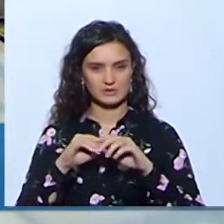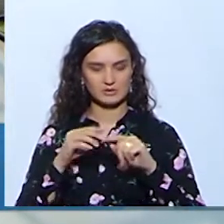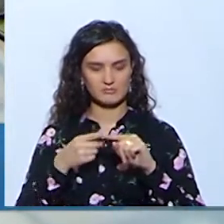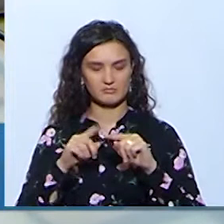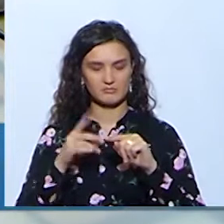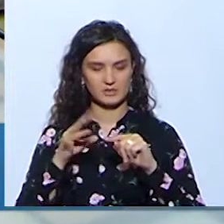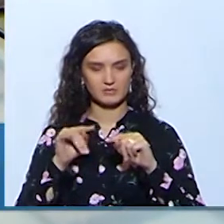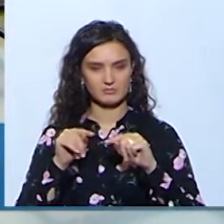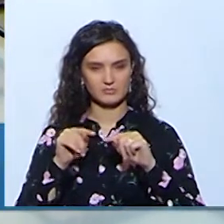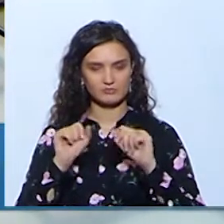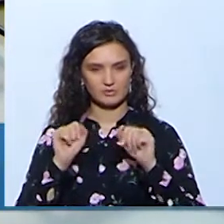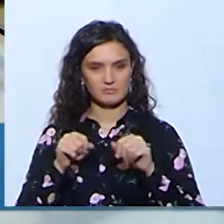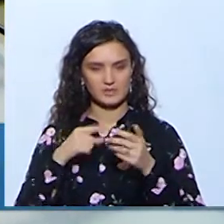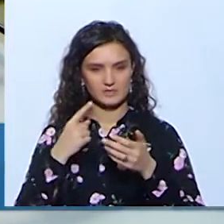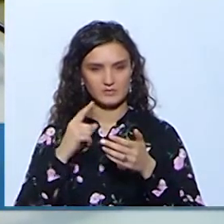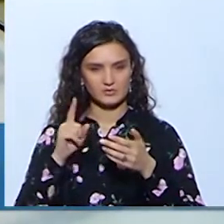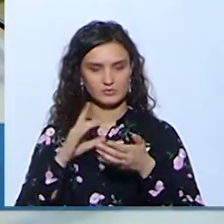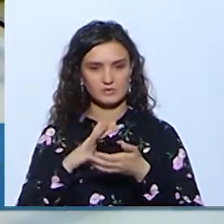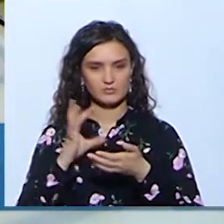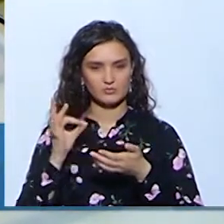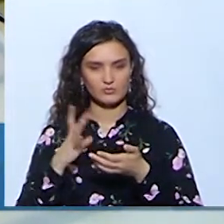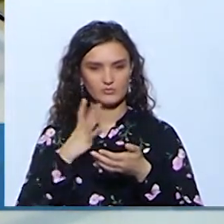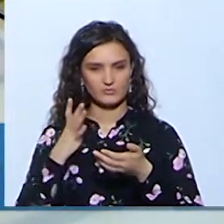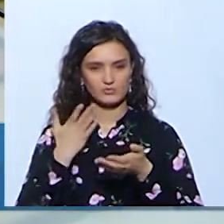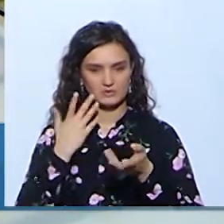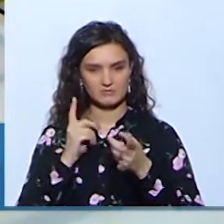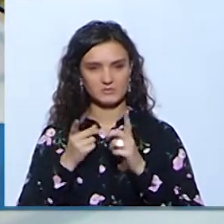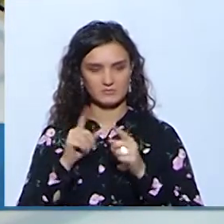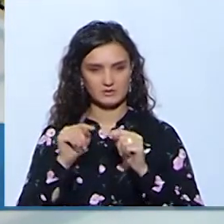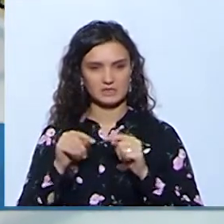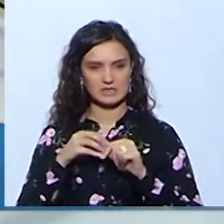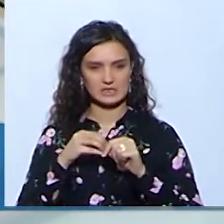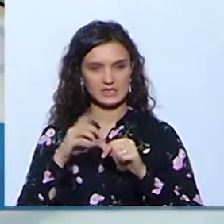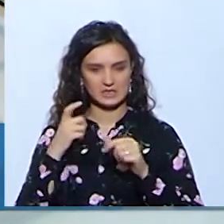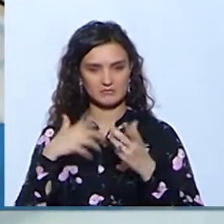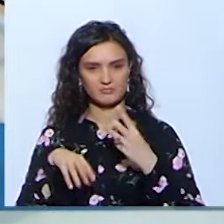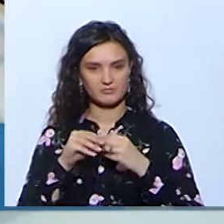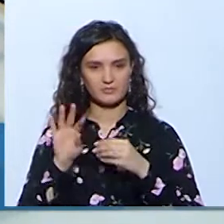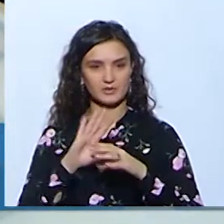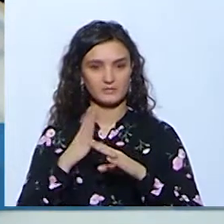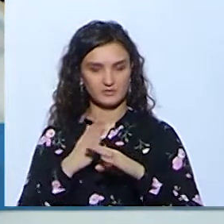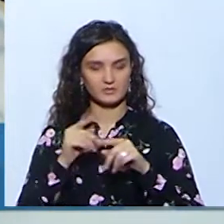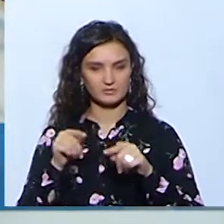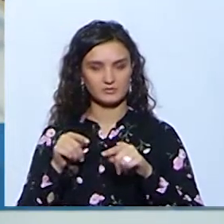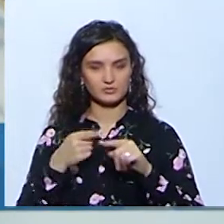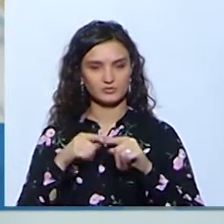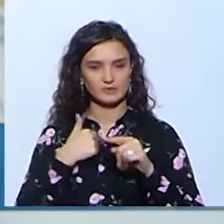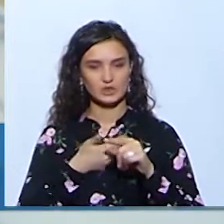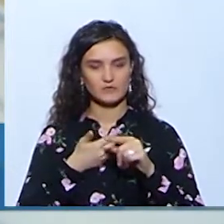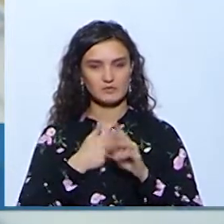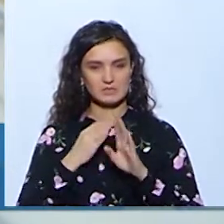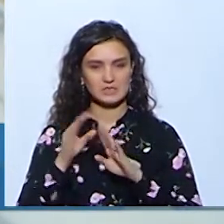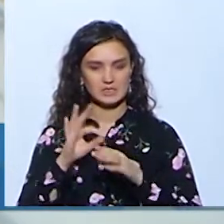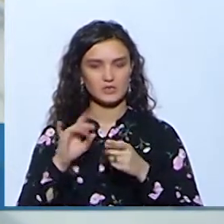თუმცა შეიძლება ითქვას, პოსტსაბჭოთა სივრცეში ნამდვილად არ ვართ ლიდერები. ეს შემიძლია თქვა გარკვეულწილად ეს ჩვენი ცხოვრების